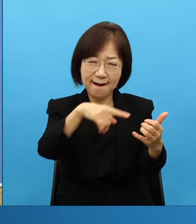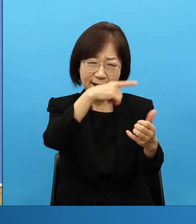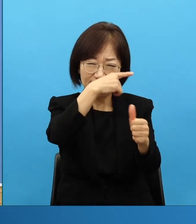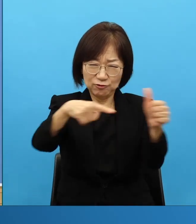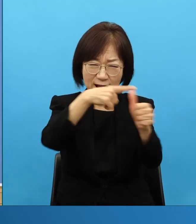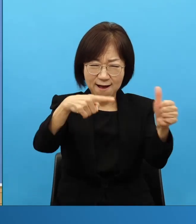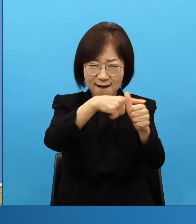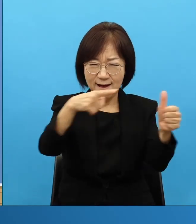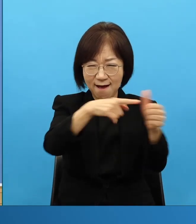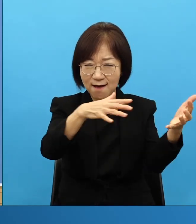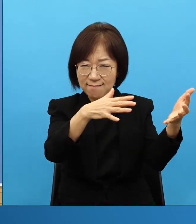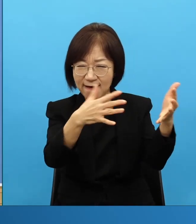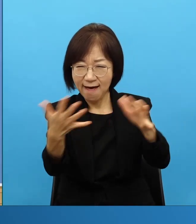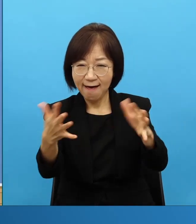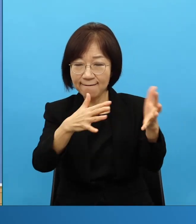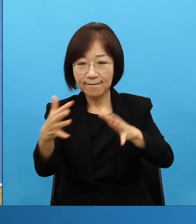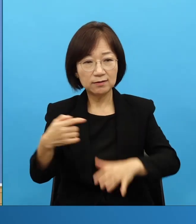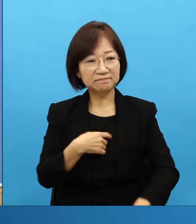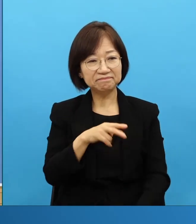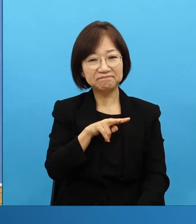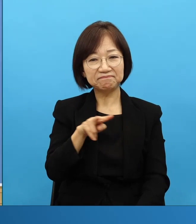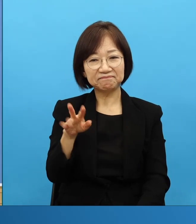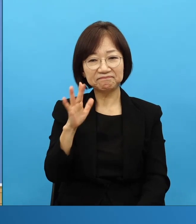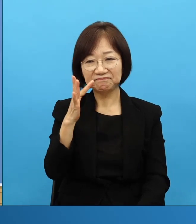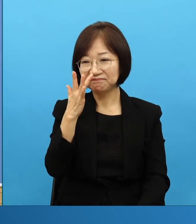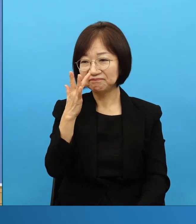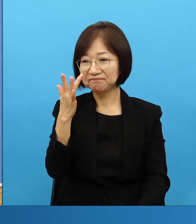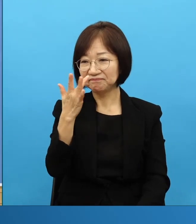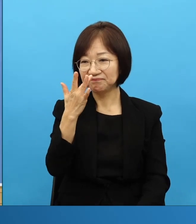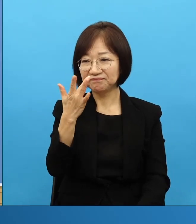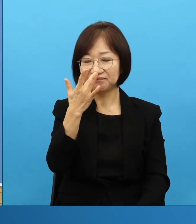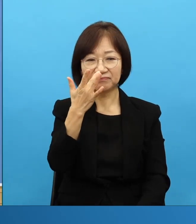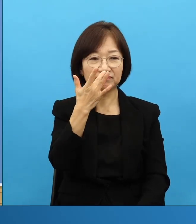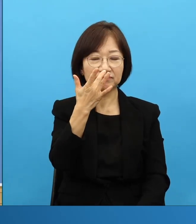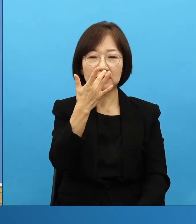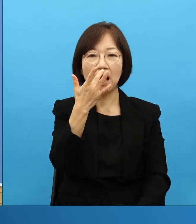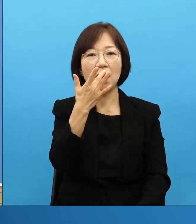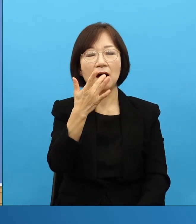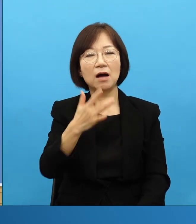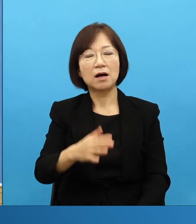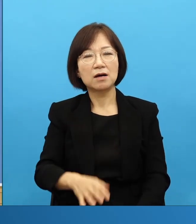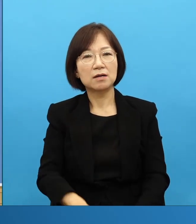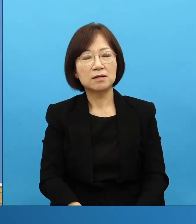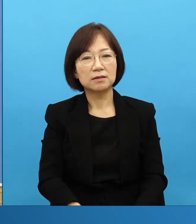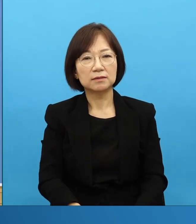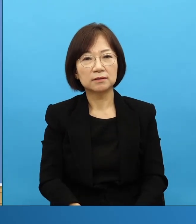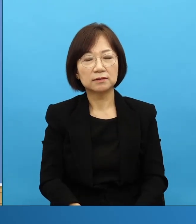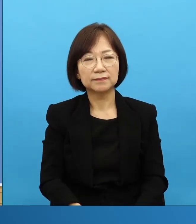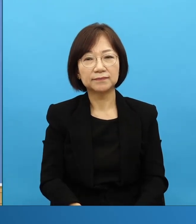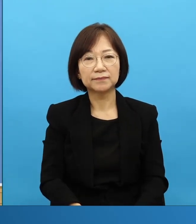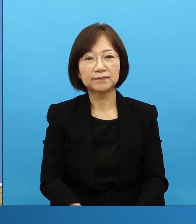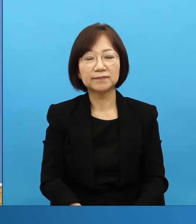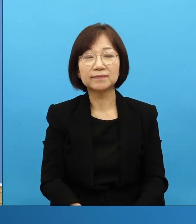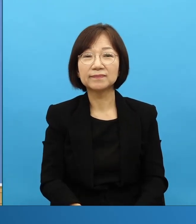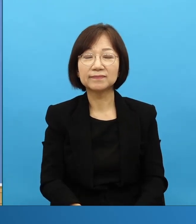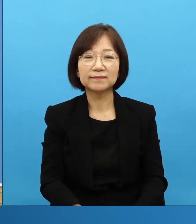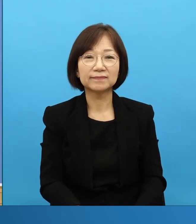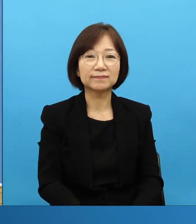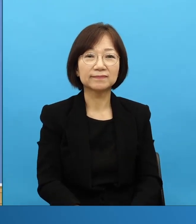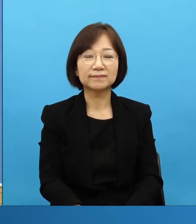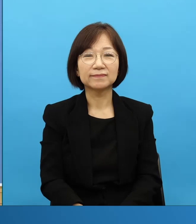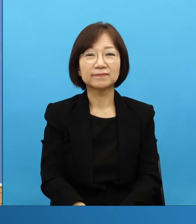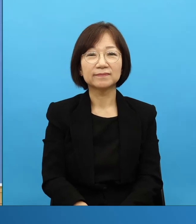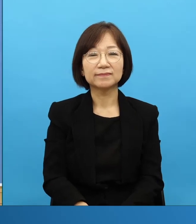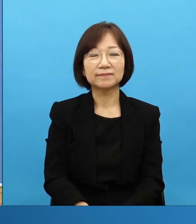전혀 가책이 없어요. And they have no conscience at all. They're killing hundreds and 이렇게 thousands of 됩니다. people. That's what will happen. 우리 속에